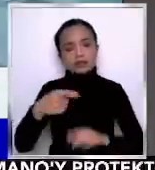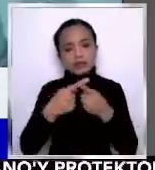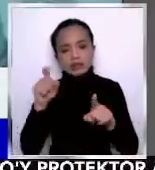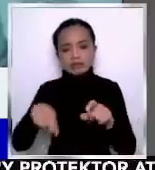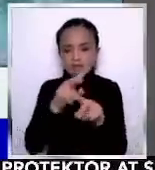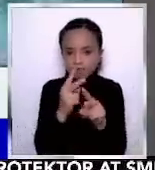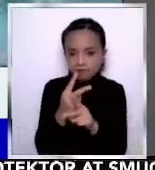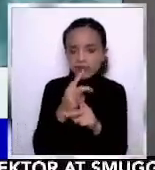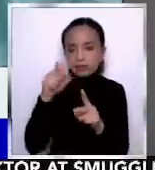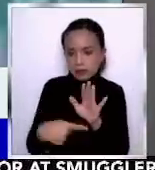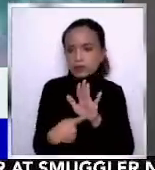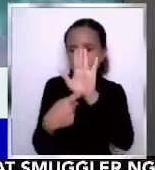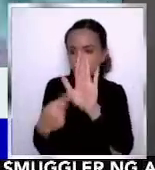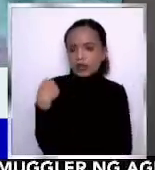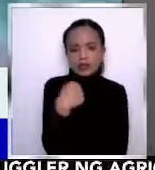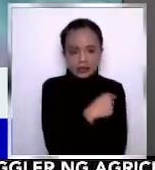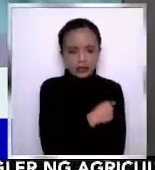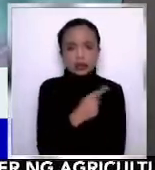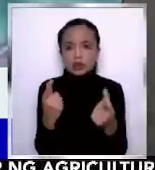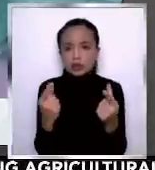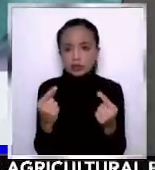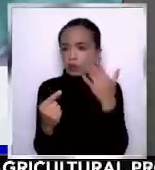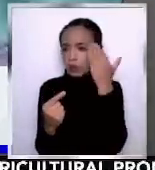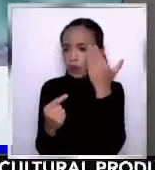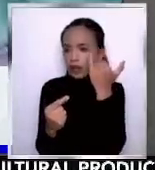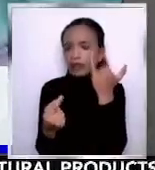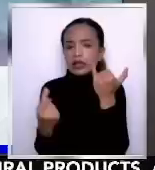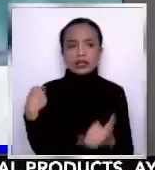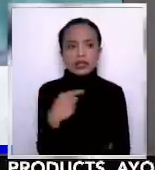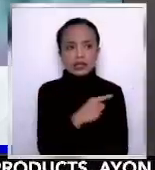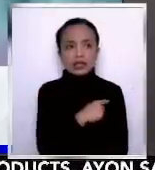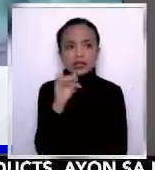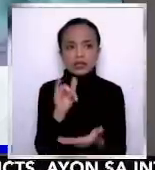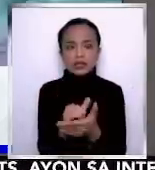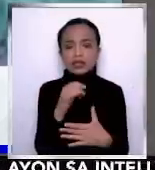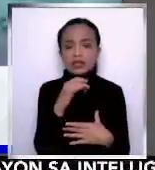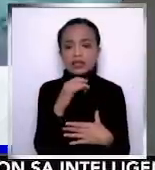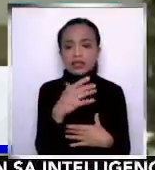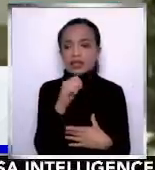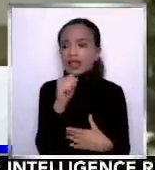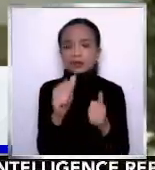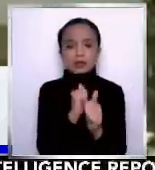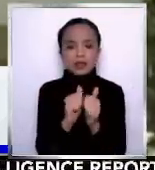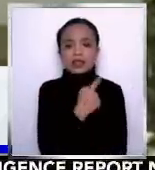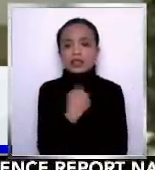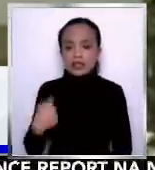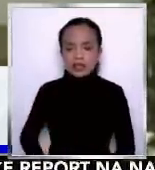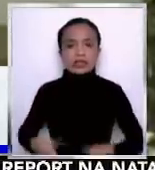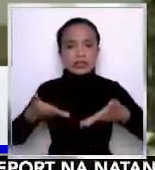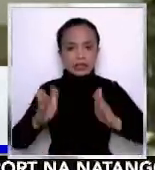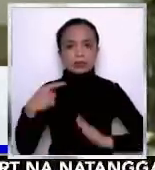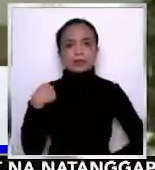to show that we are doing it because it's our interest to do so, not because the Chinese are allowing us. Sinusubukan